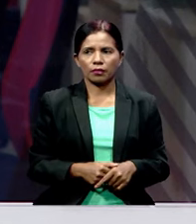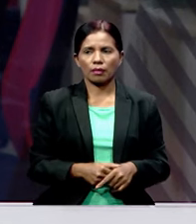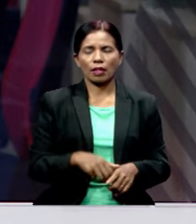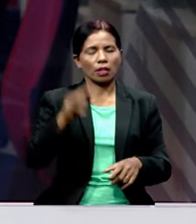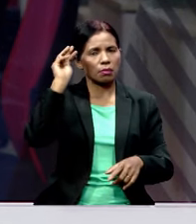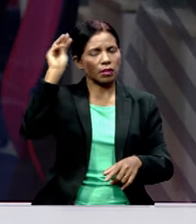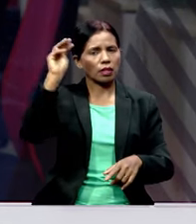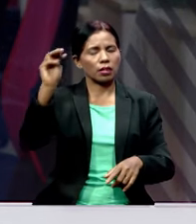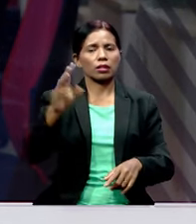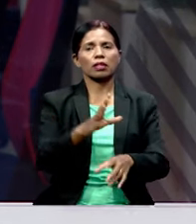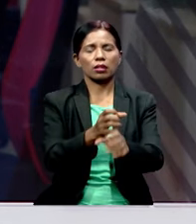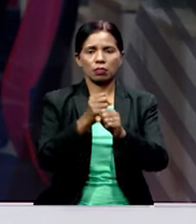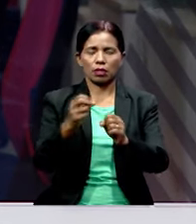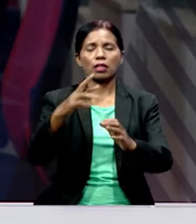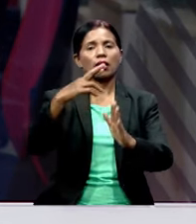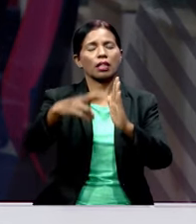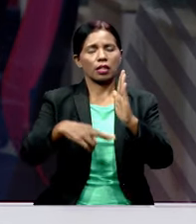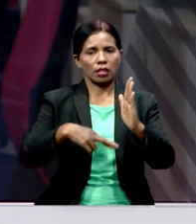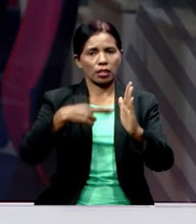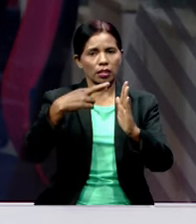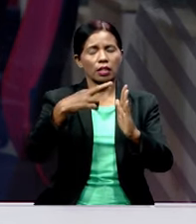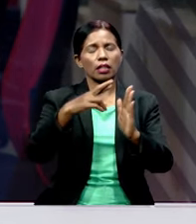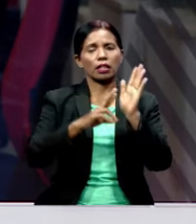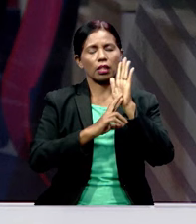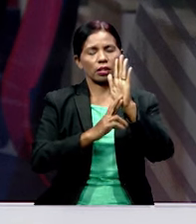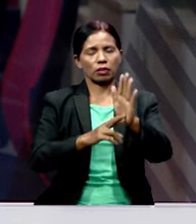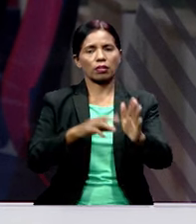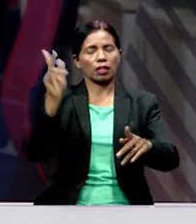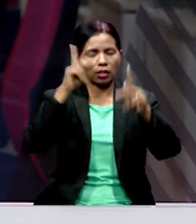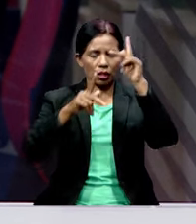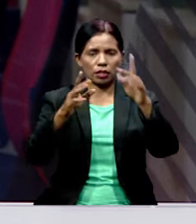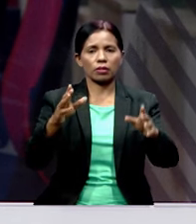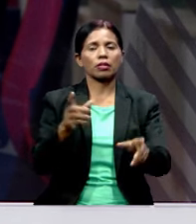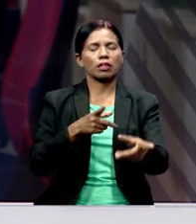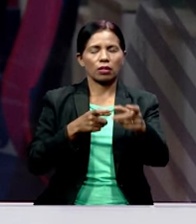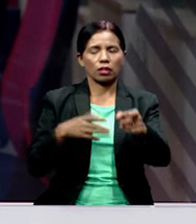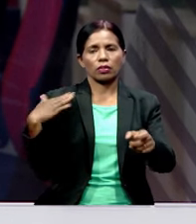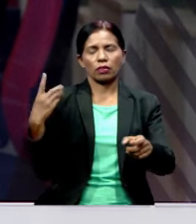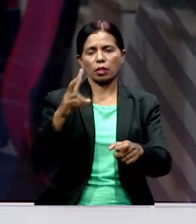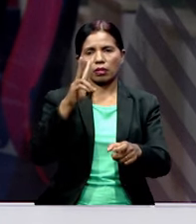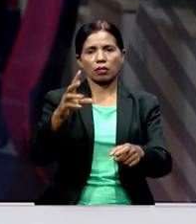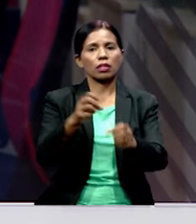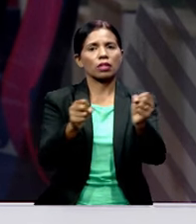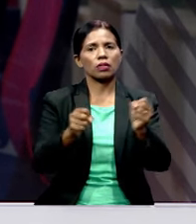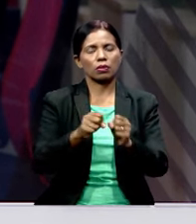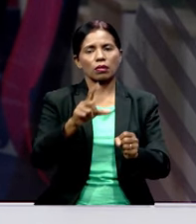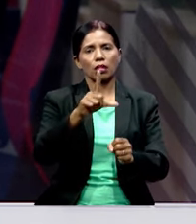Ministro Interior Simona relatório com o caso Tirucane Jovem na rua e Suco Lorba.